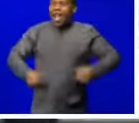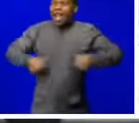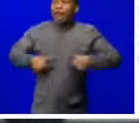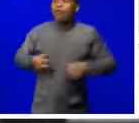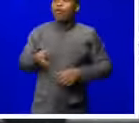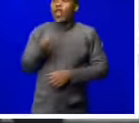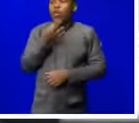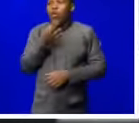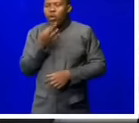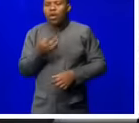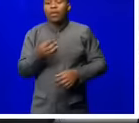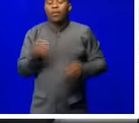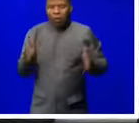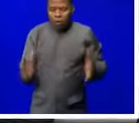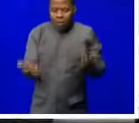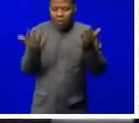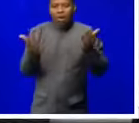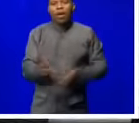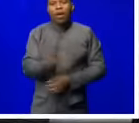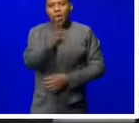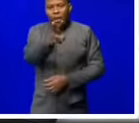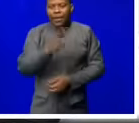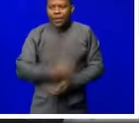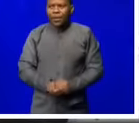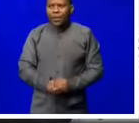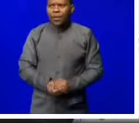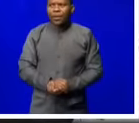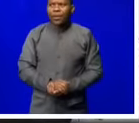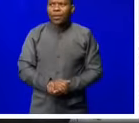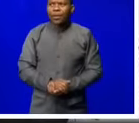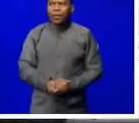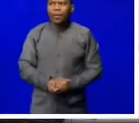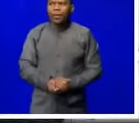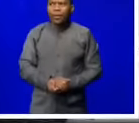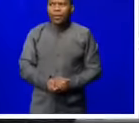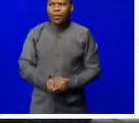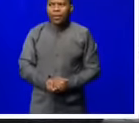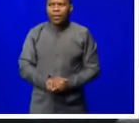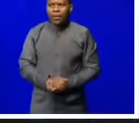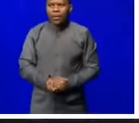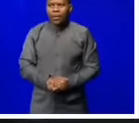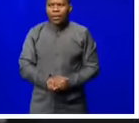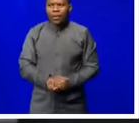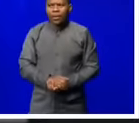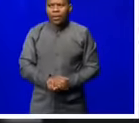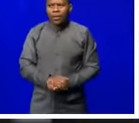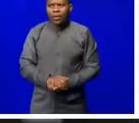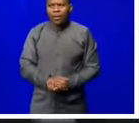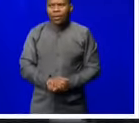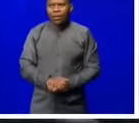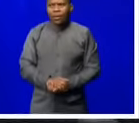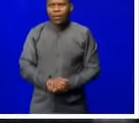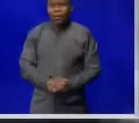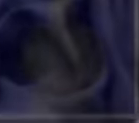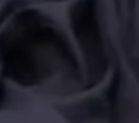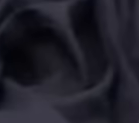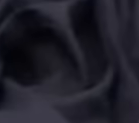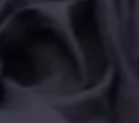tebamfula abasha kule nkundla. Tindzaba Eswatini TV kubika Nelson Wendla ngamandla, titfombe ngisonto mlangeni